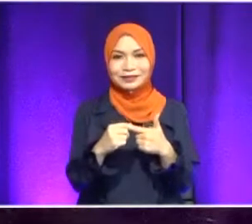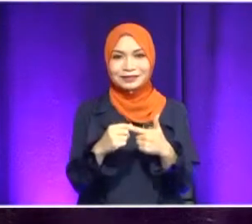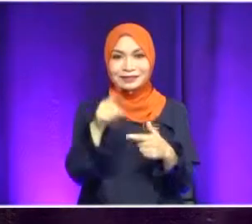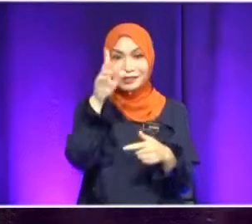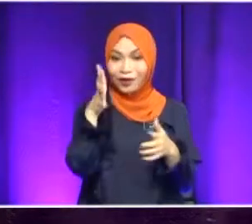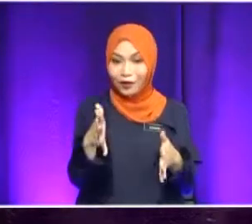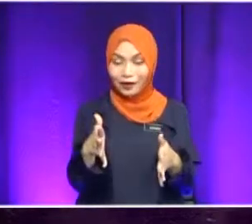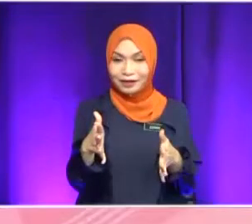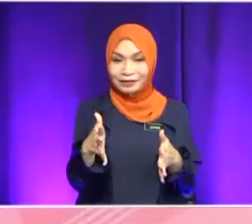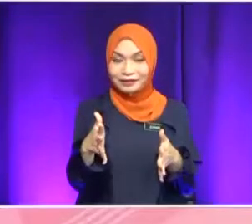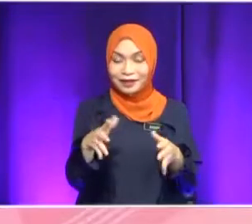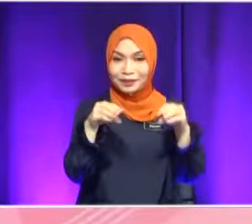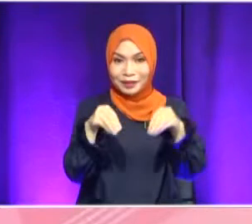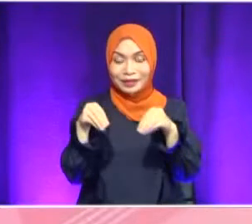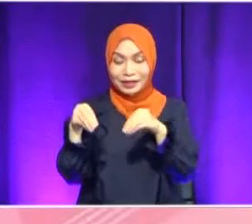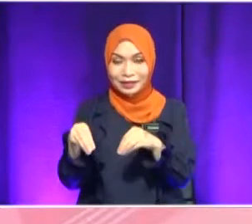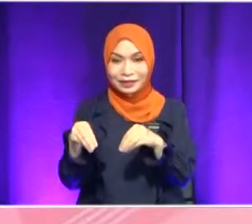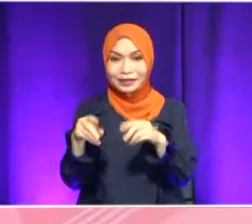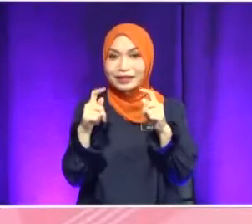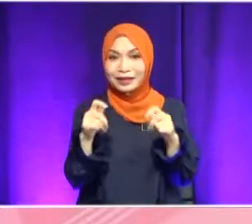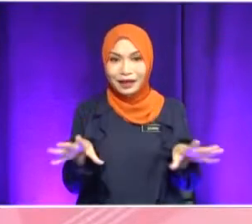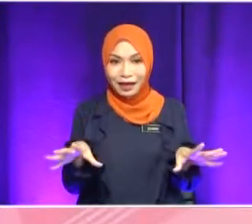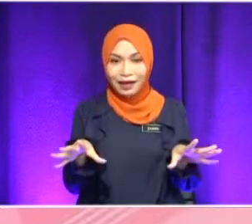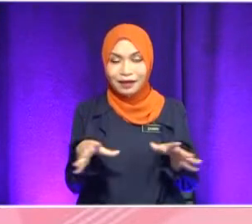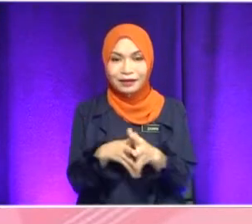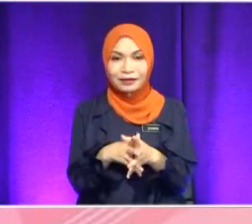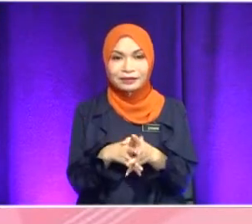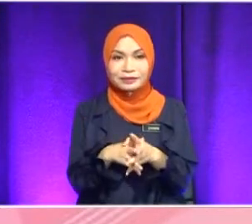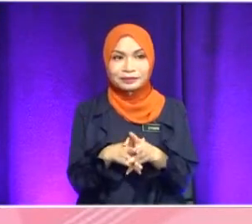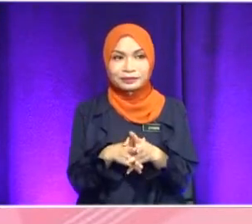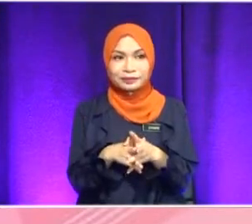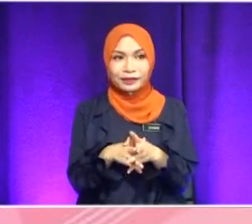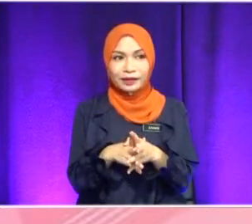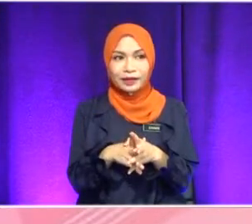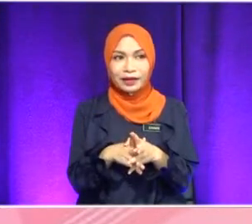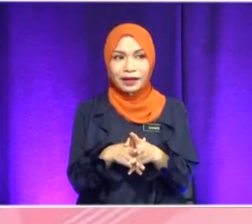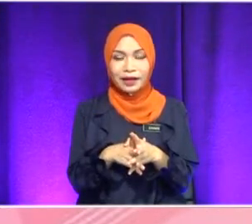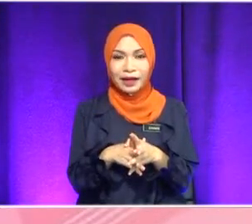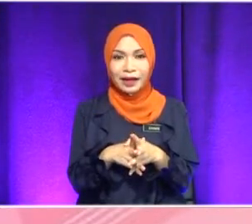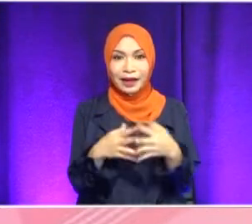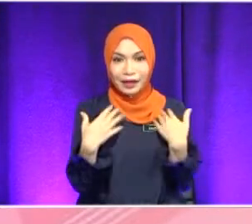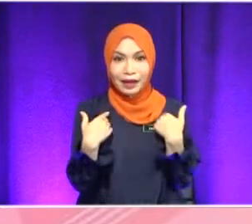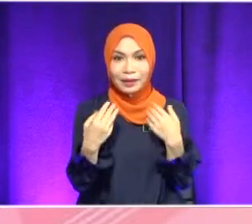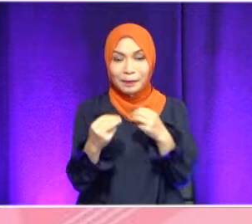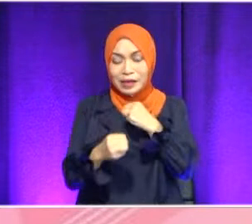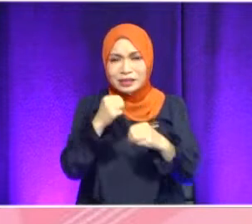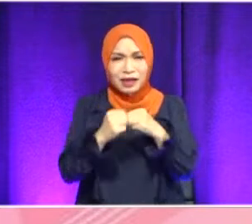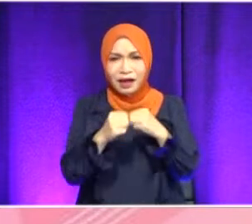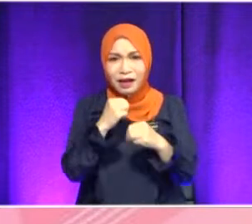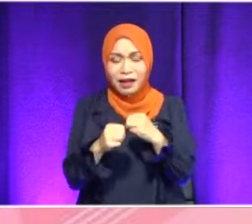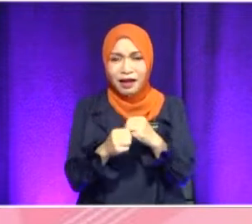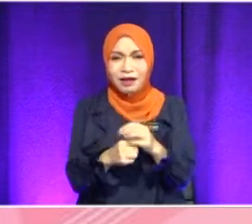pertanian telah mengalami masalah kekurangan nutrien dalam tanah kesan daripada penanaman baturxen satu jenis tanaman saja